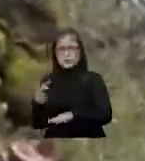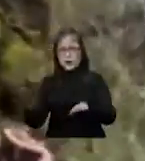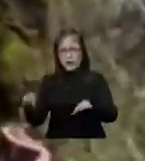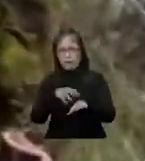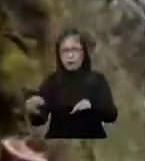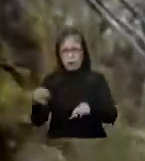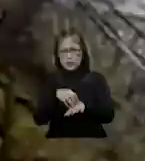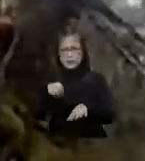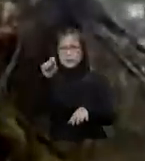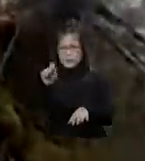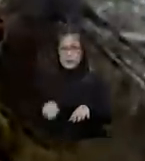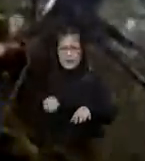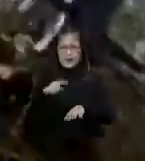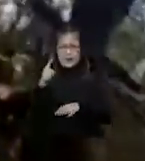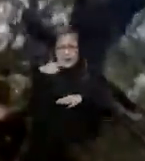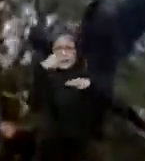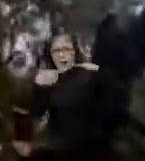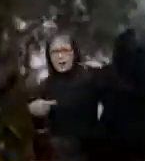menggunakan hoist atau tali.